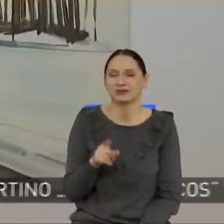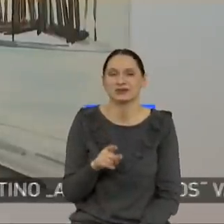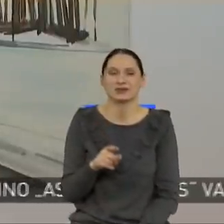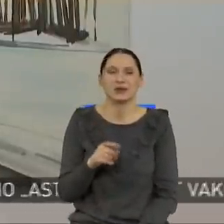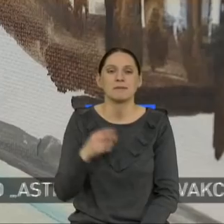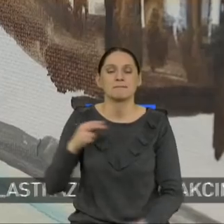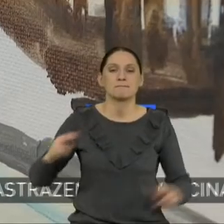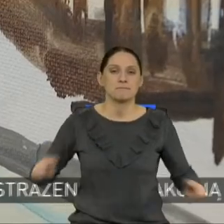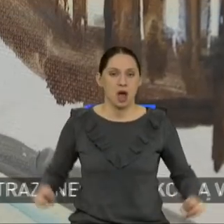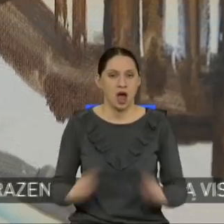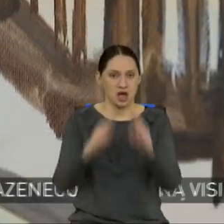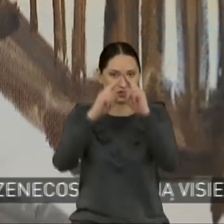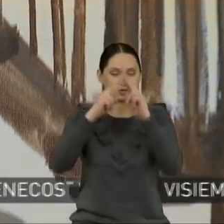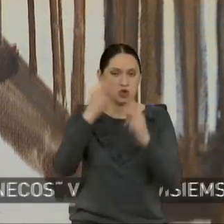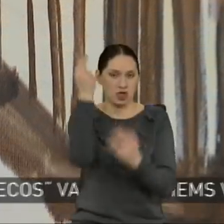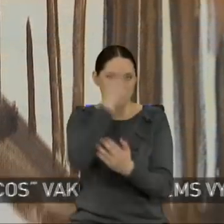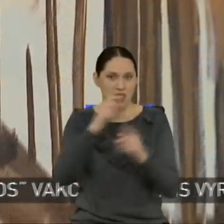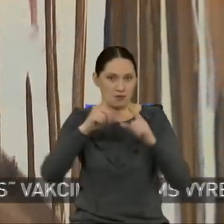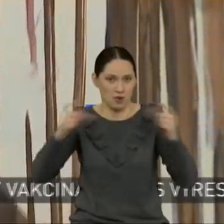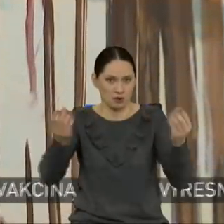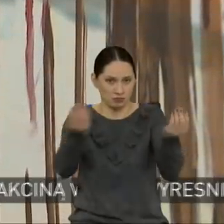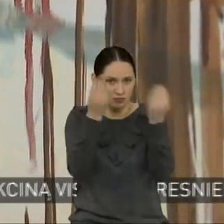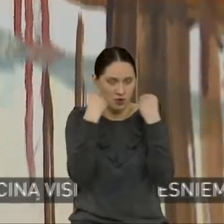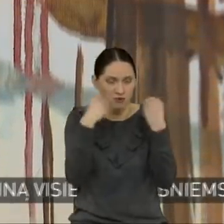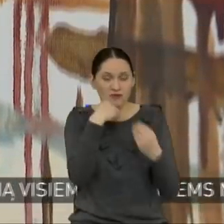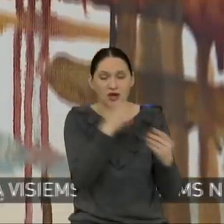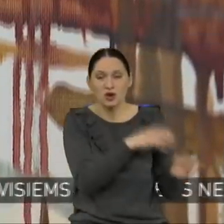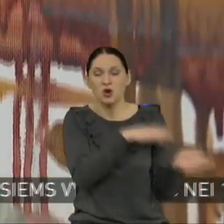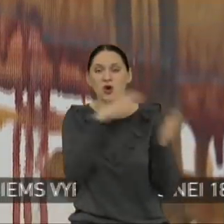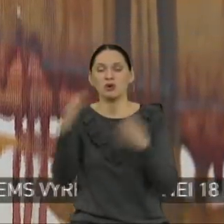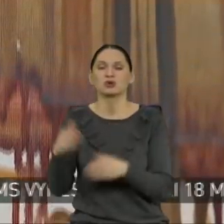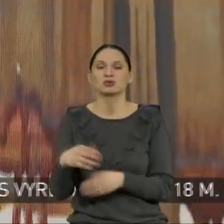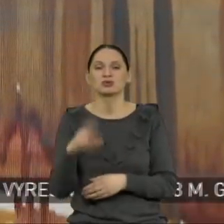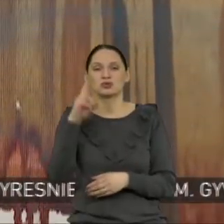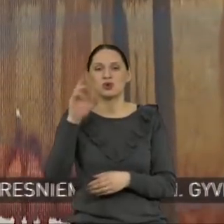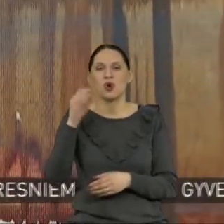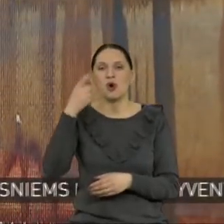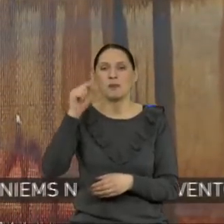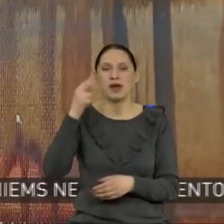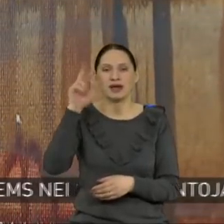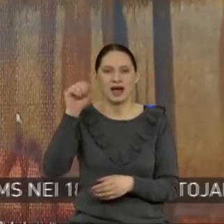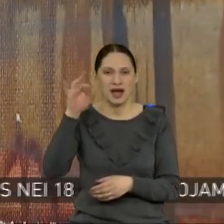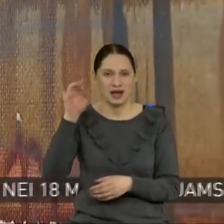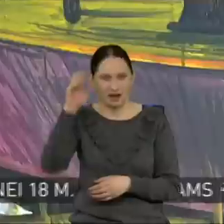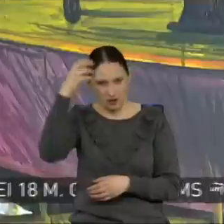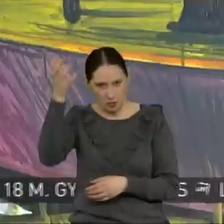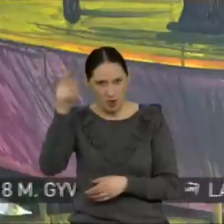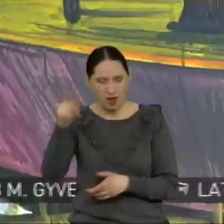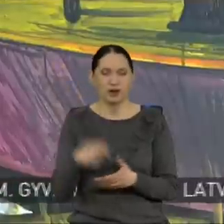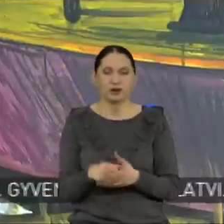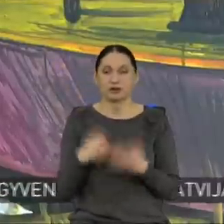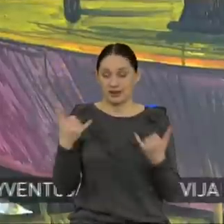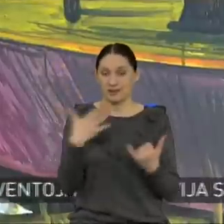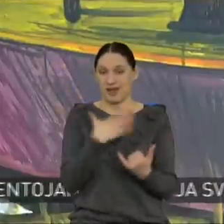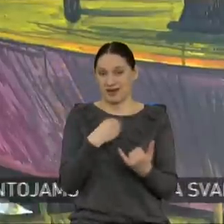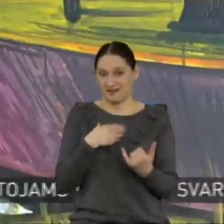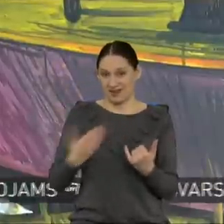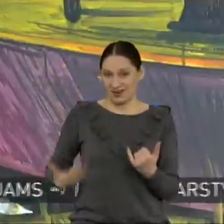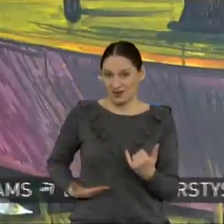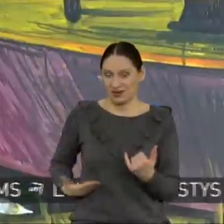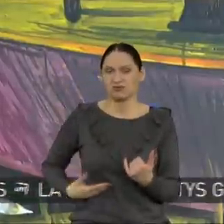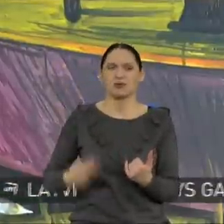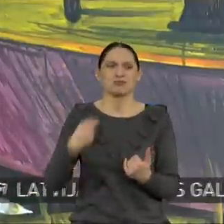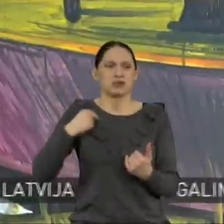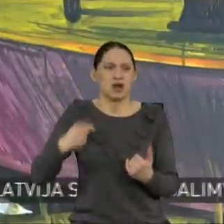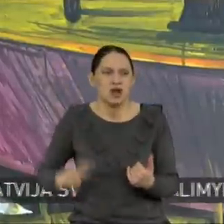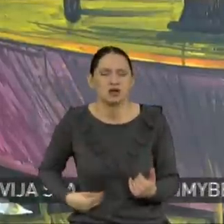mokykloje Paryžiuje. Vėliau gyveno ir kūrė Kopenhagoje, dabar gyvena Vilniuje. Yra surengusi personalinių parodų Lietuvoje, Prancūzijoje